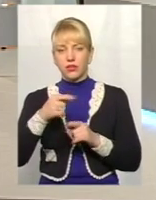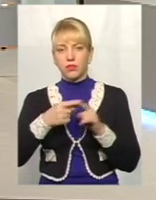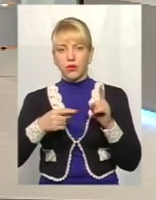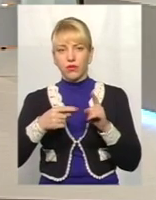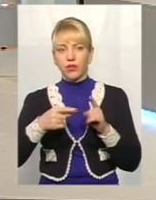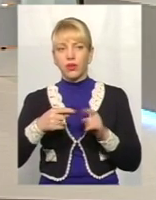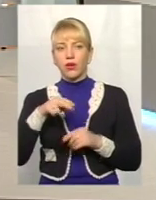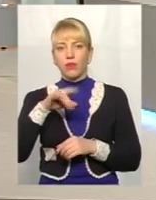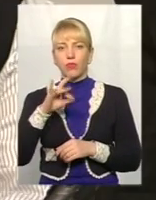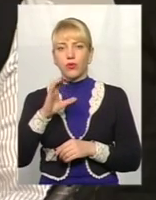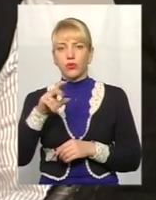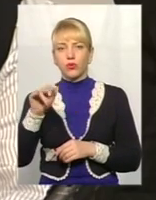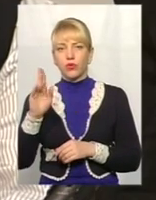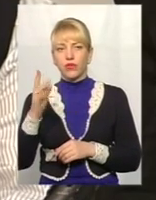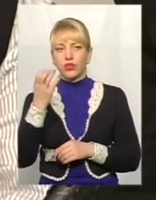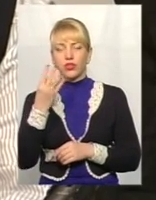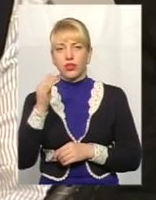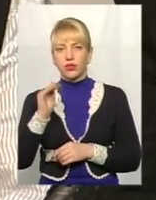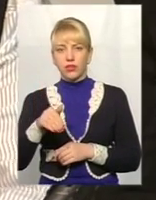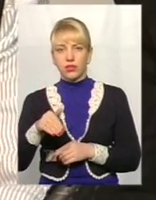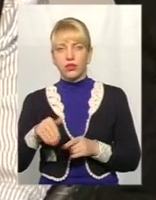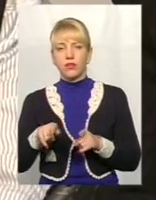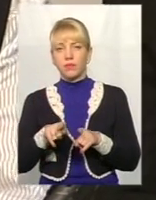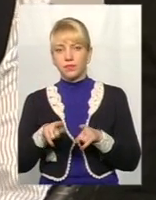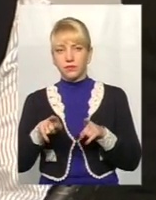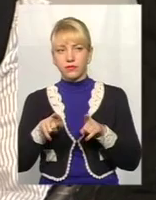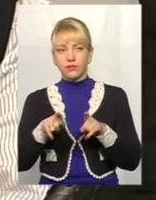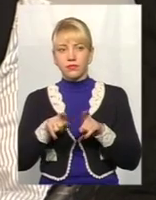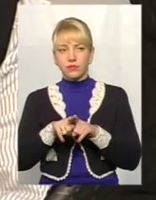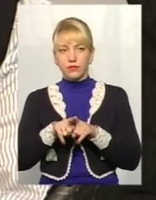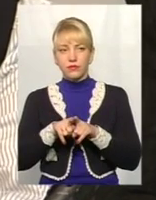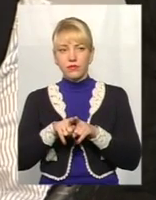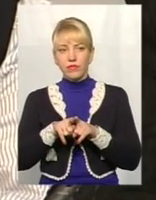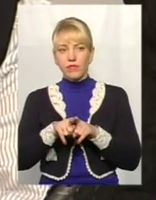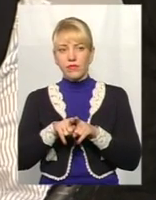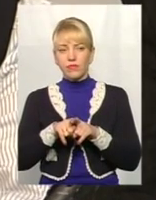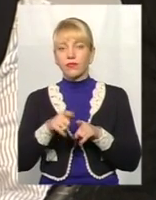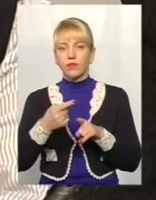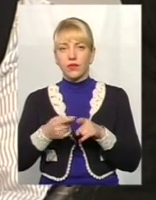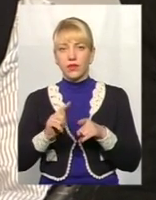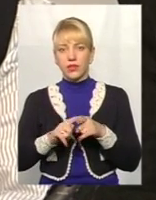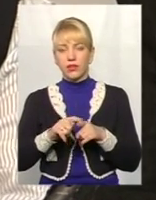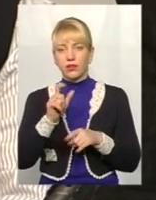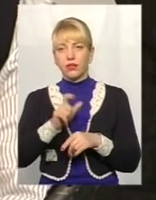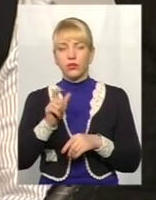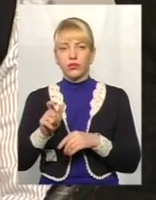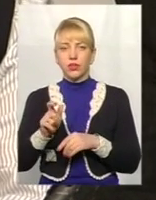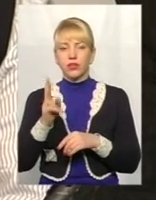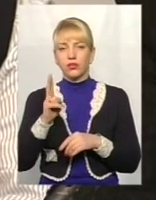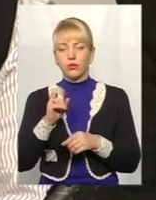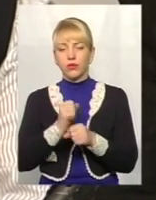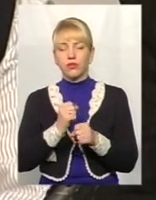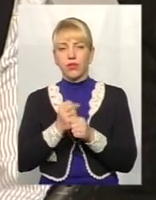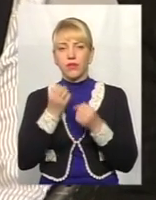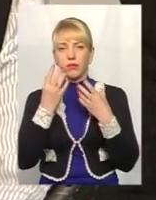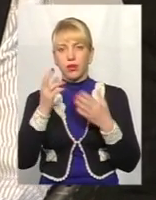половиною, у Проскурові 14 тисяч, також 38,5%. Це люди, які працювали на